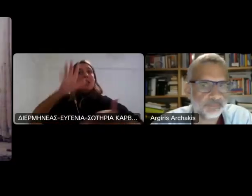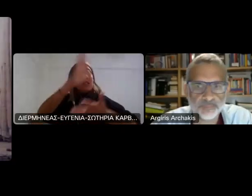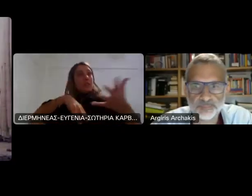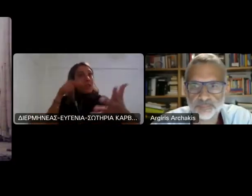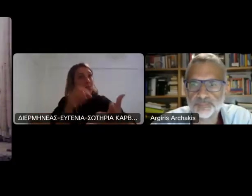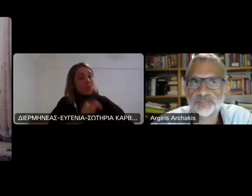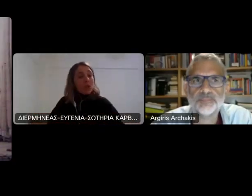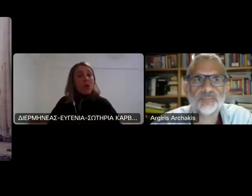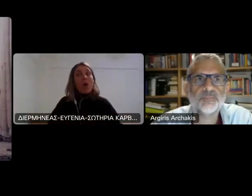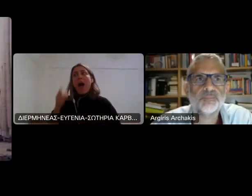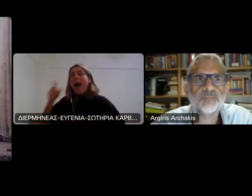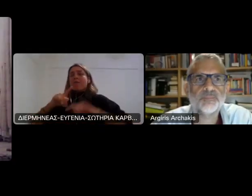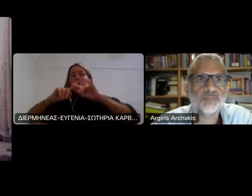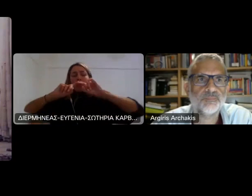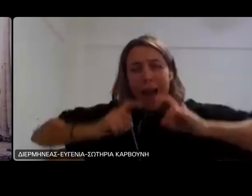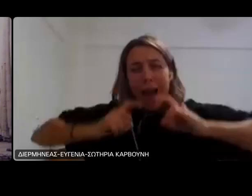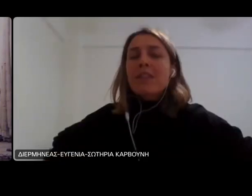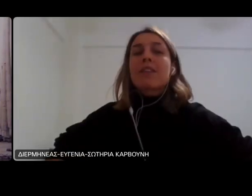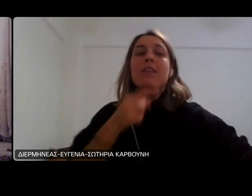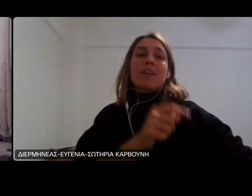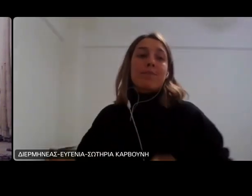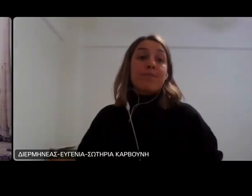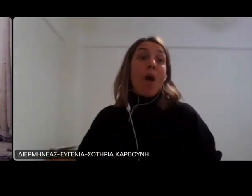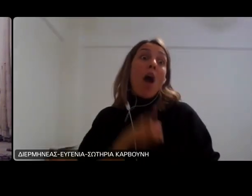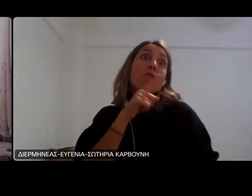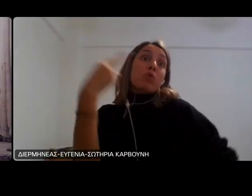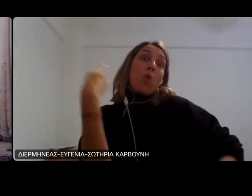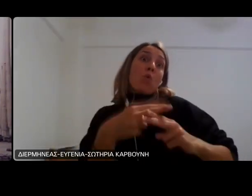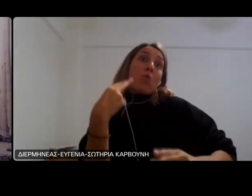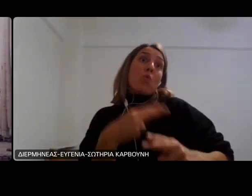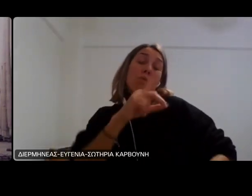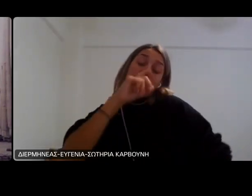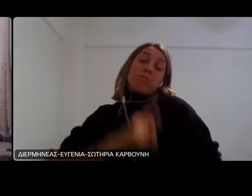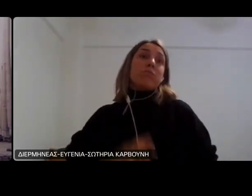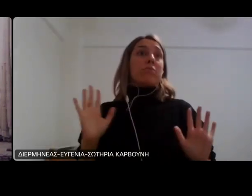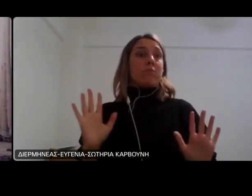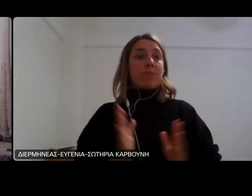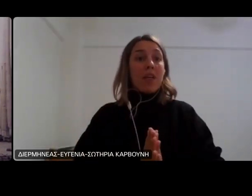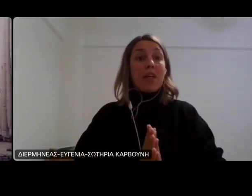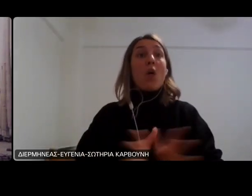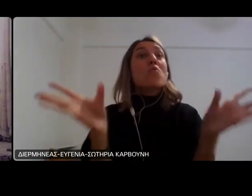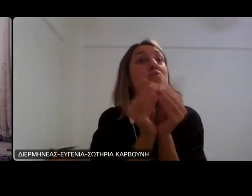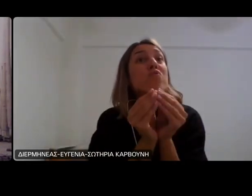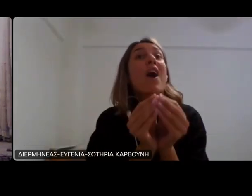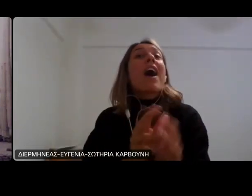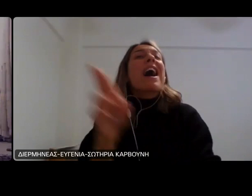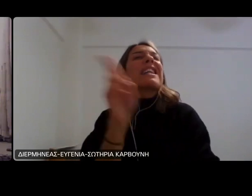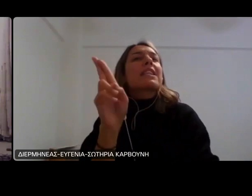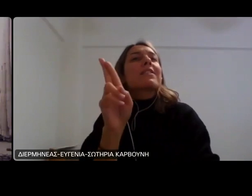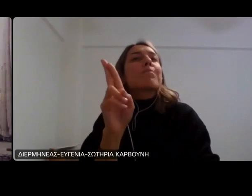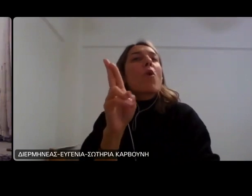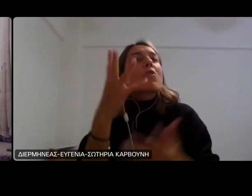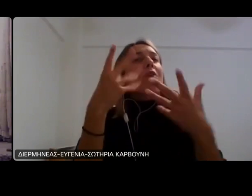με χειρουργική λεπτομέρεια, που ήταν βέβαια απαραίτητη για την ανείχνευση του ρευστού